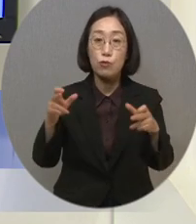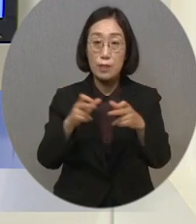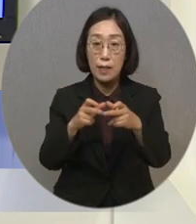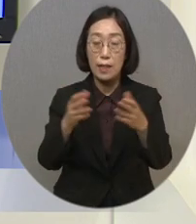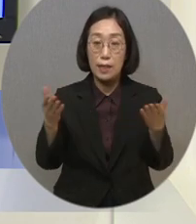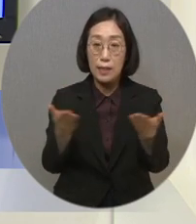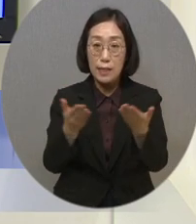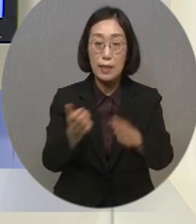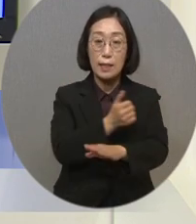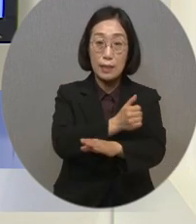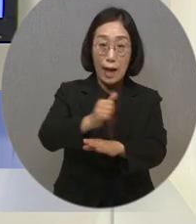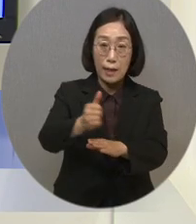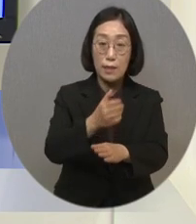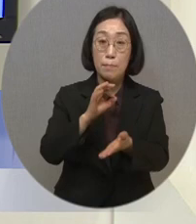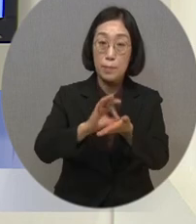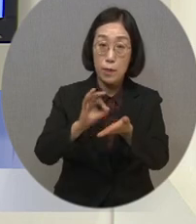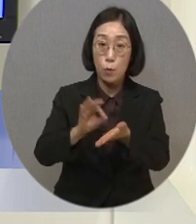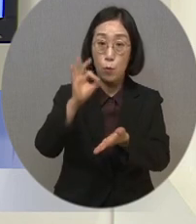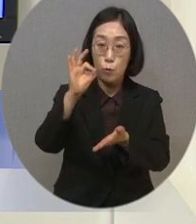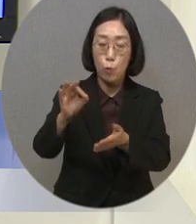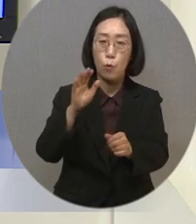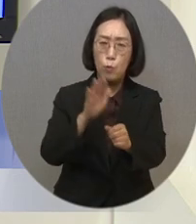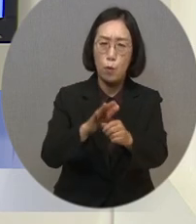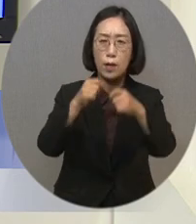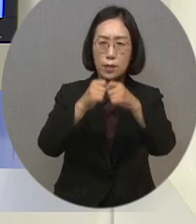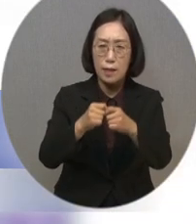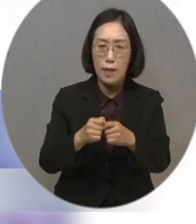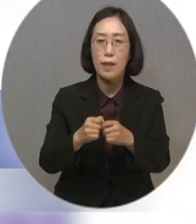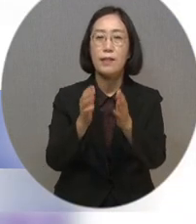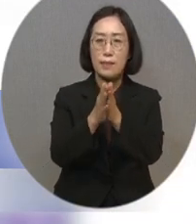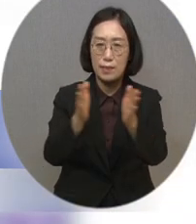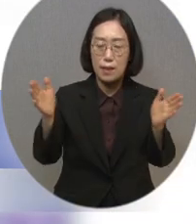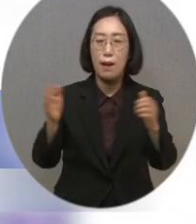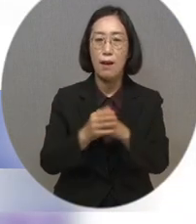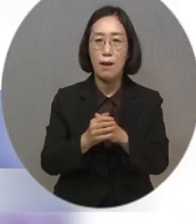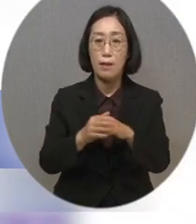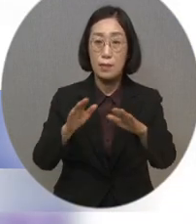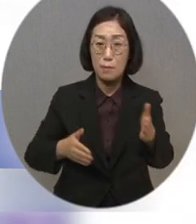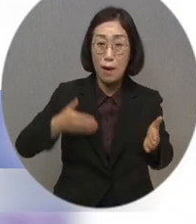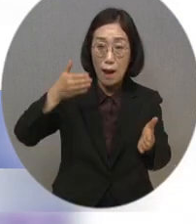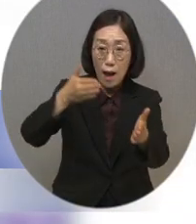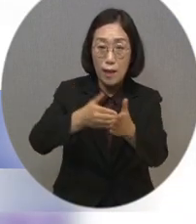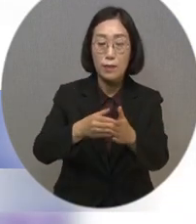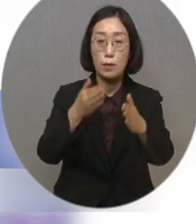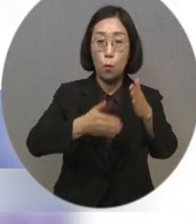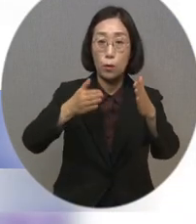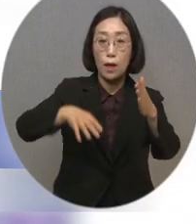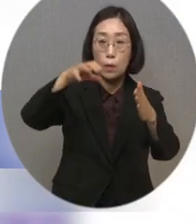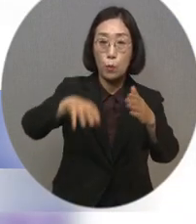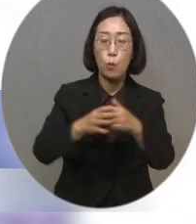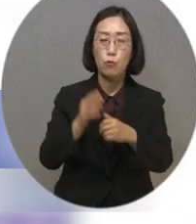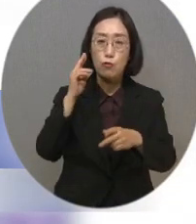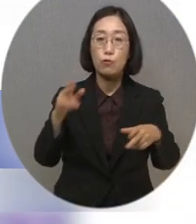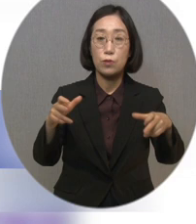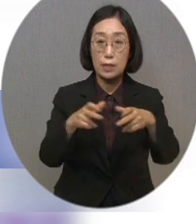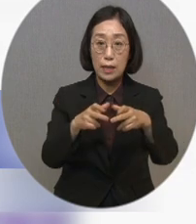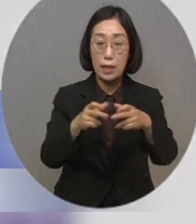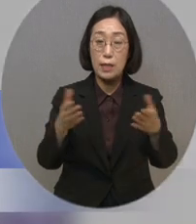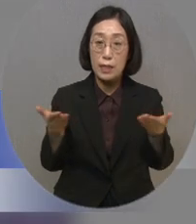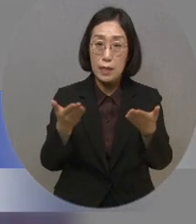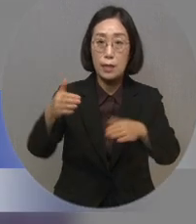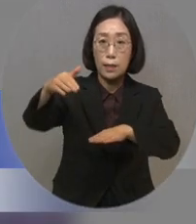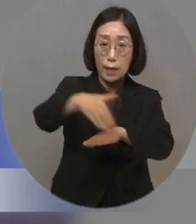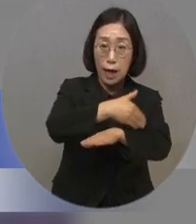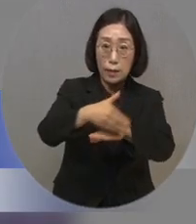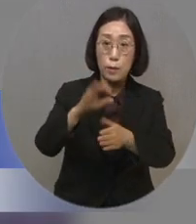근로자들의 출퇴근 비용 지원 고도화를 위해 나섰습니다 현재 공단은 중장인 근로자들의 출퇴근 비용